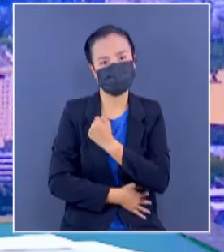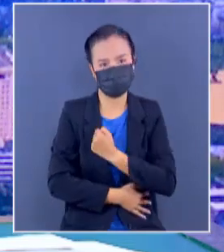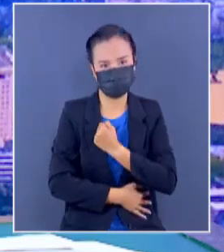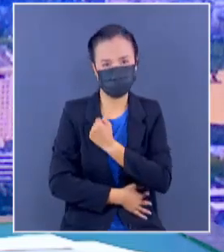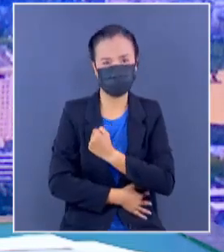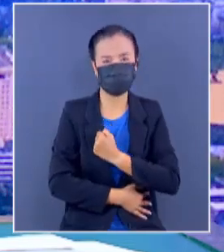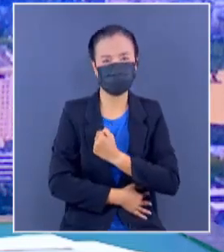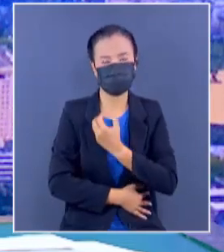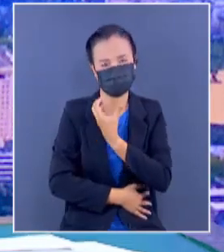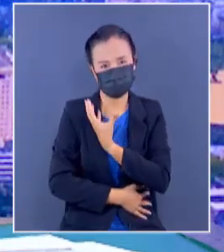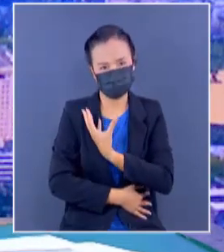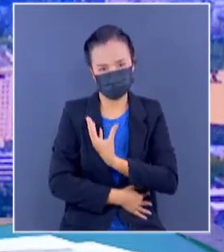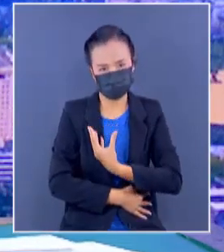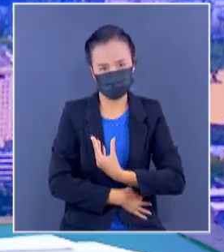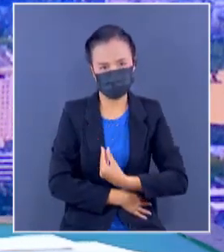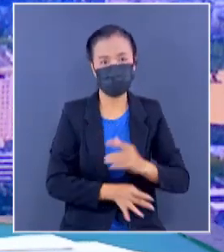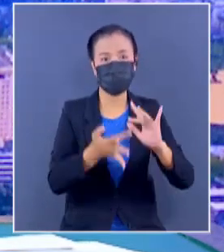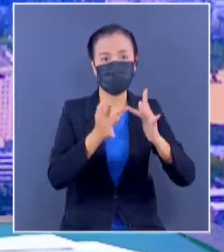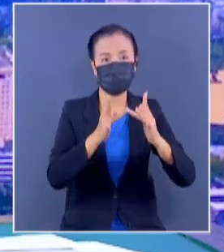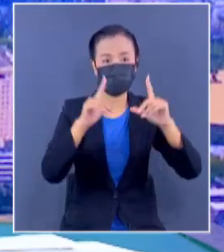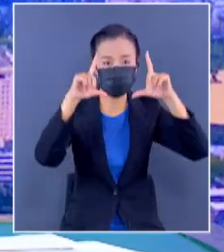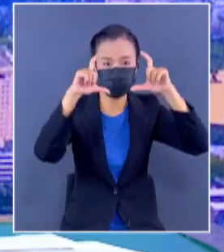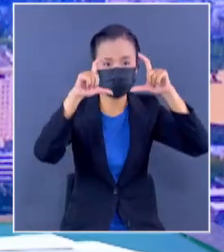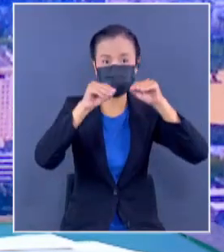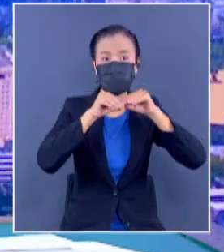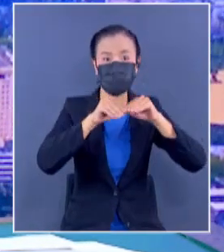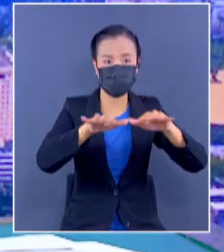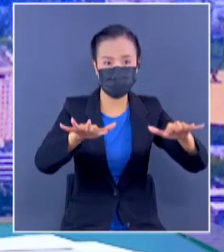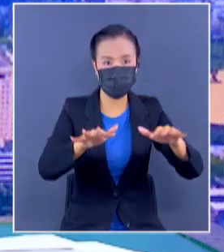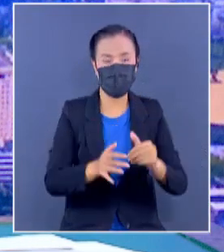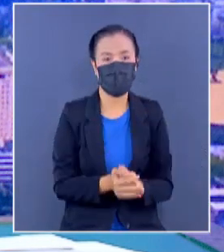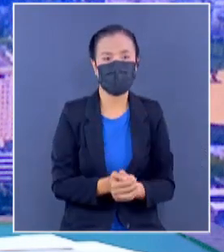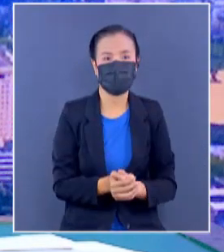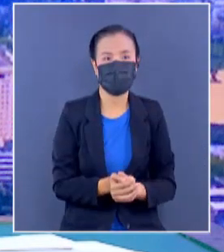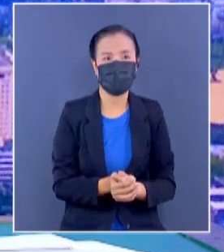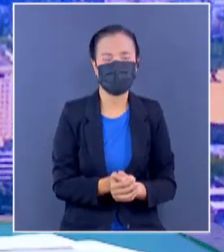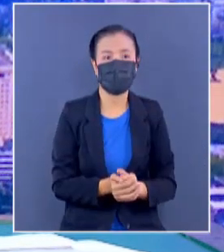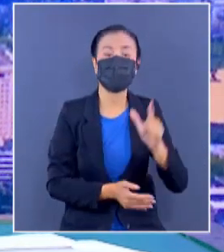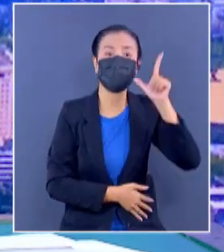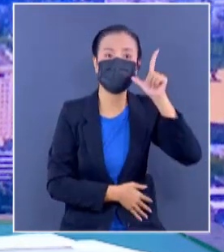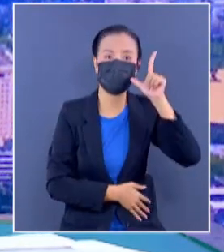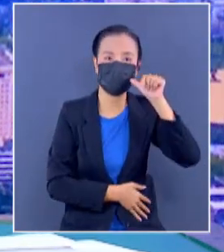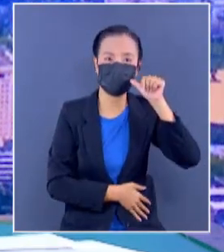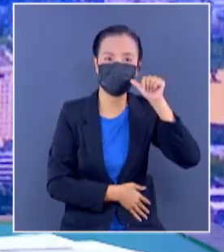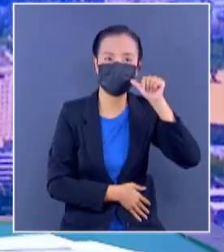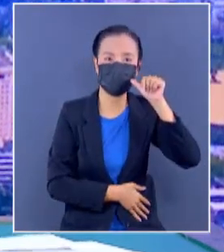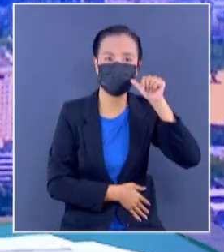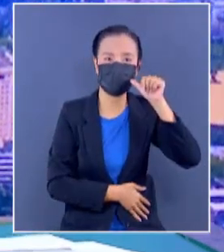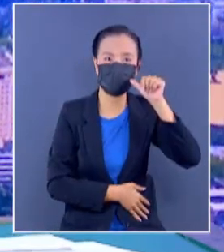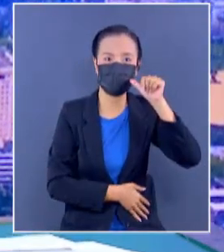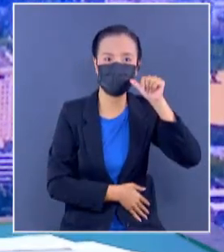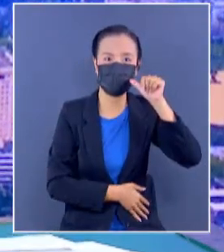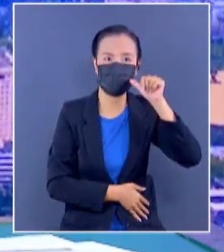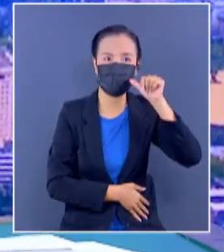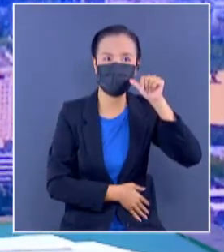หดหูใจนะครับในโลกออนไลน์มีภาพนึงถูกเปิดเผยออกมาเป็นแม่คนนึงก